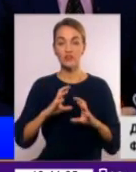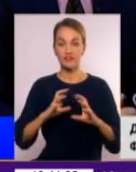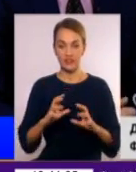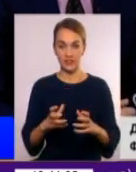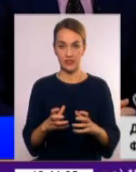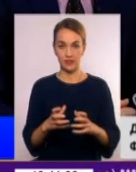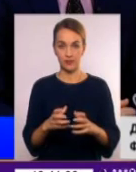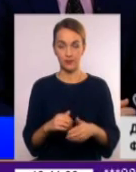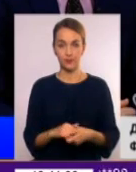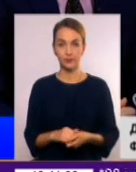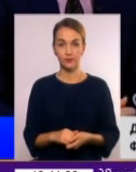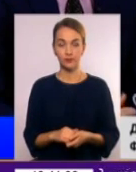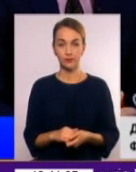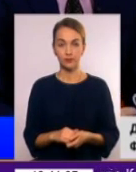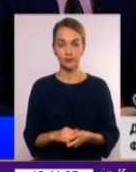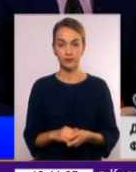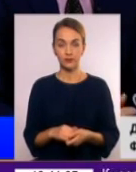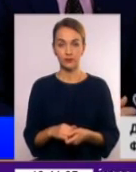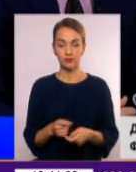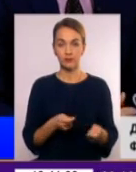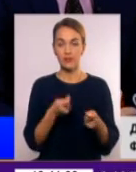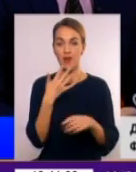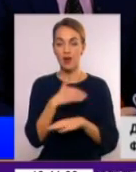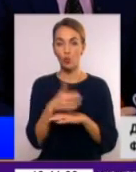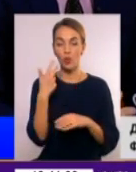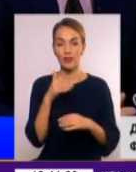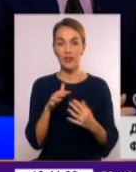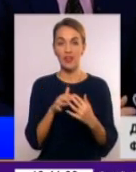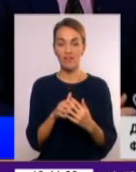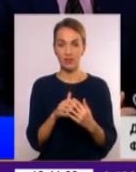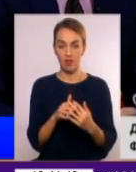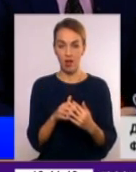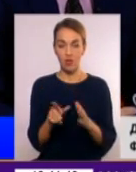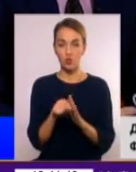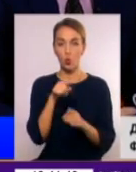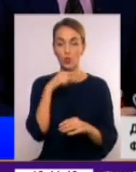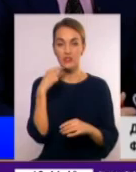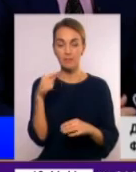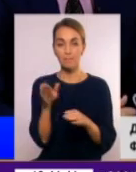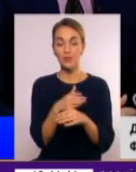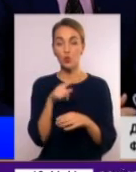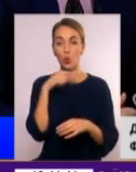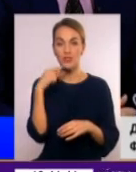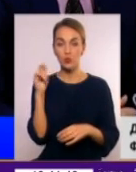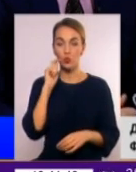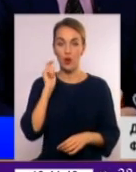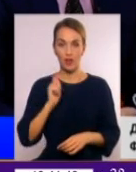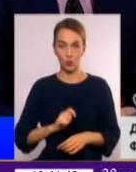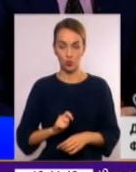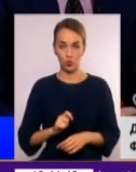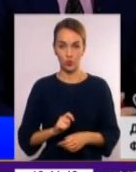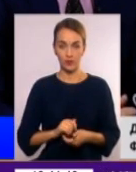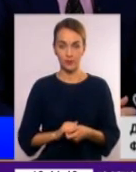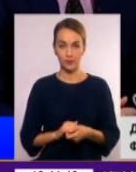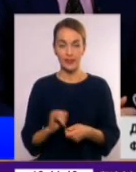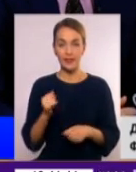продаються за границю, коли йде війна між Росією і Україною, і на це